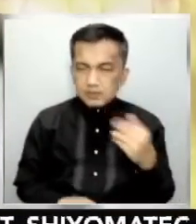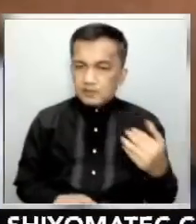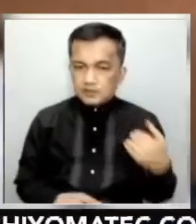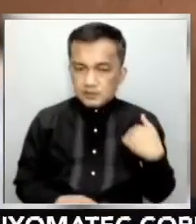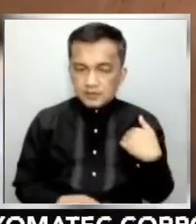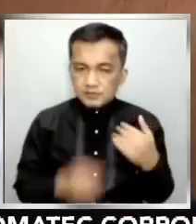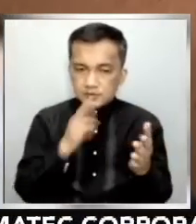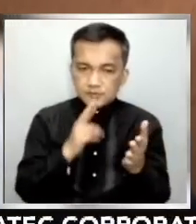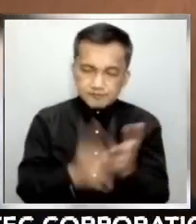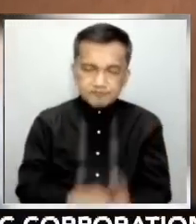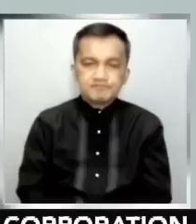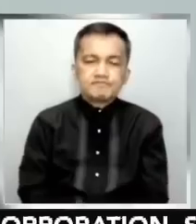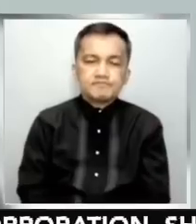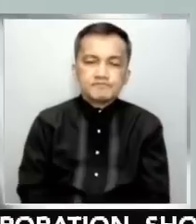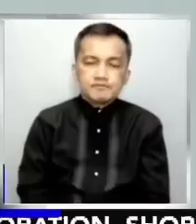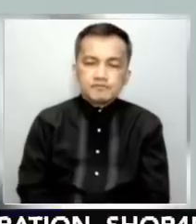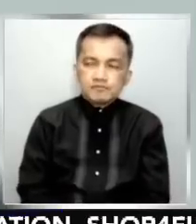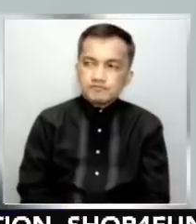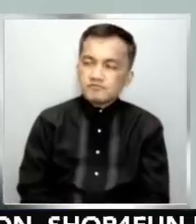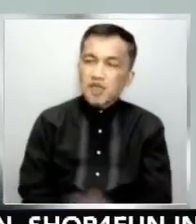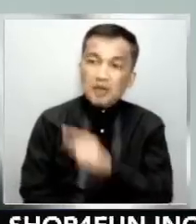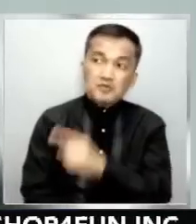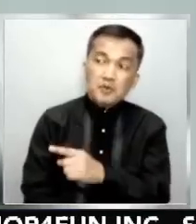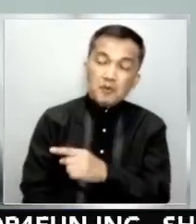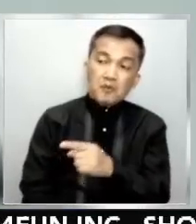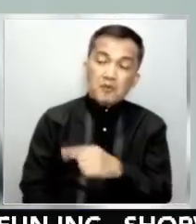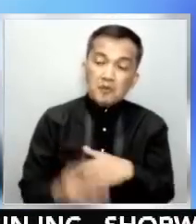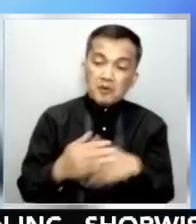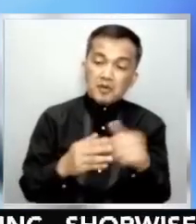nakapagpaparehistro. Mukhang kampante sila na pag-extend kaya